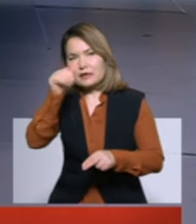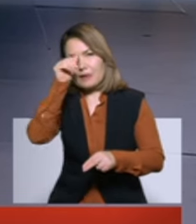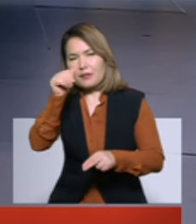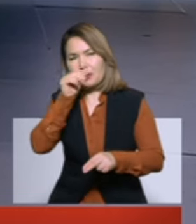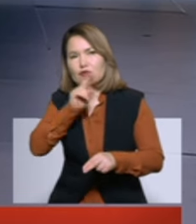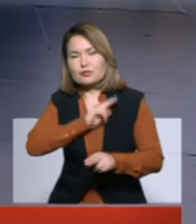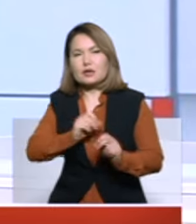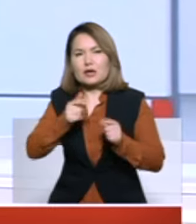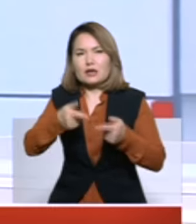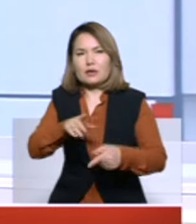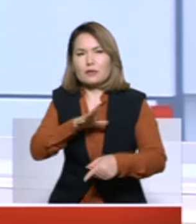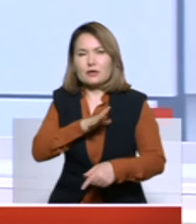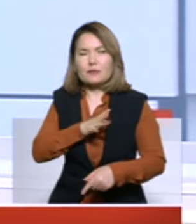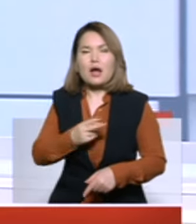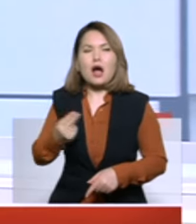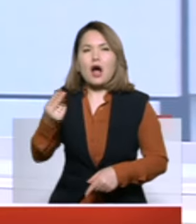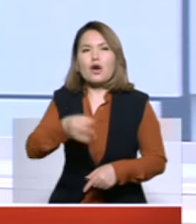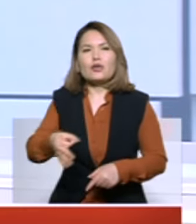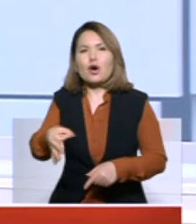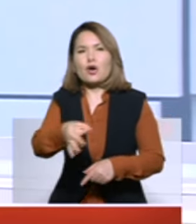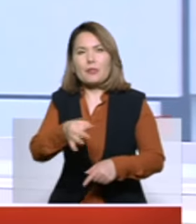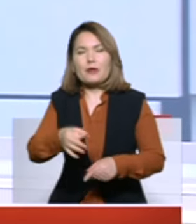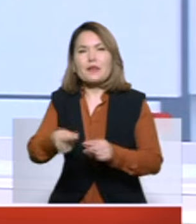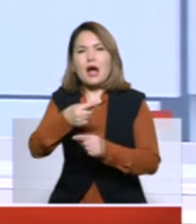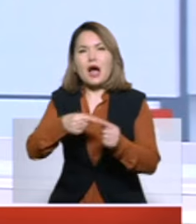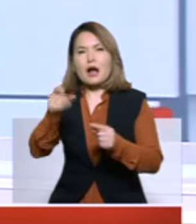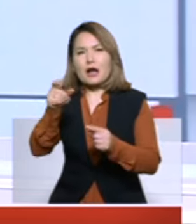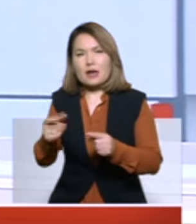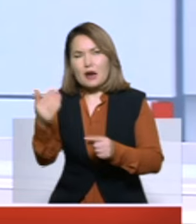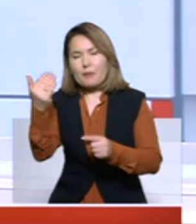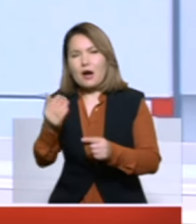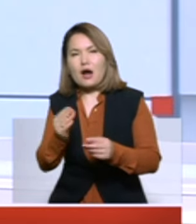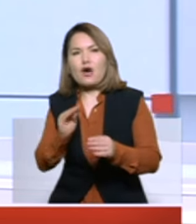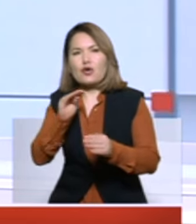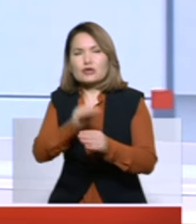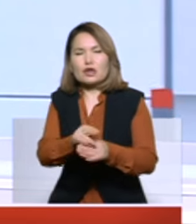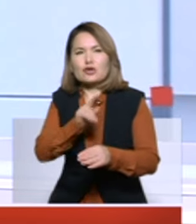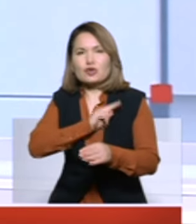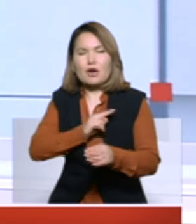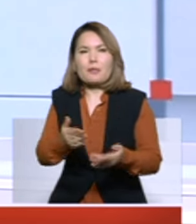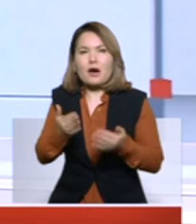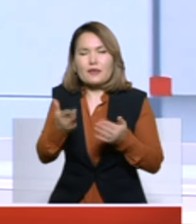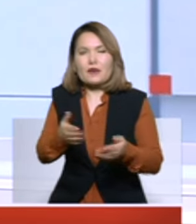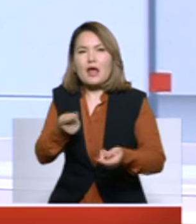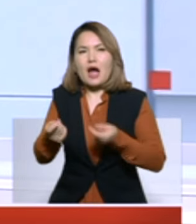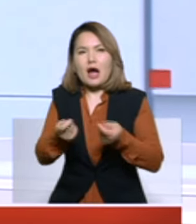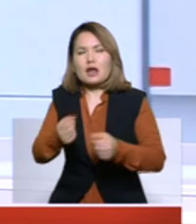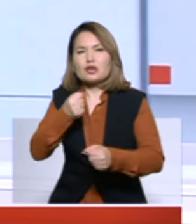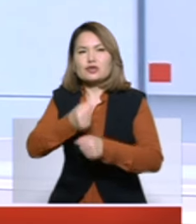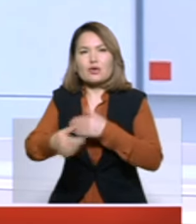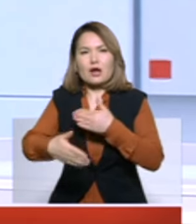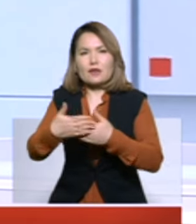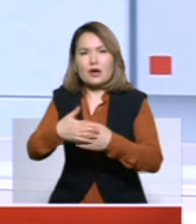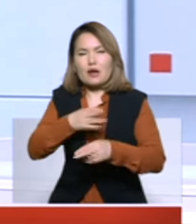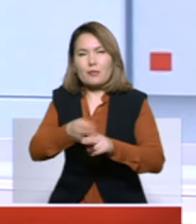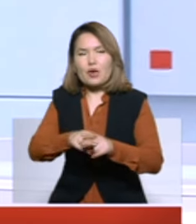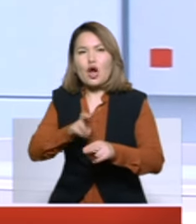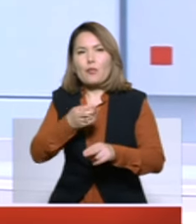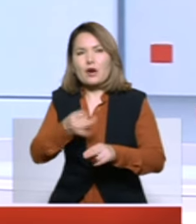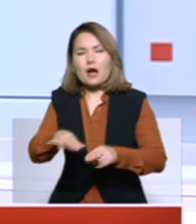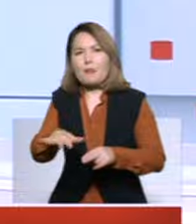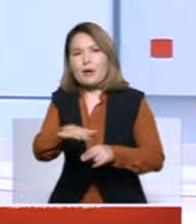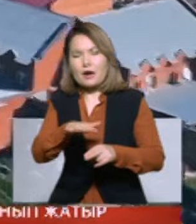болатын. Ал Ақмола облысында кәсіпкерден қосымша жұмыс істеуін талап еткен әкімге қатаң сөгіс жарияланды. Бурабай